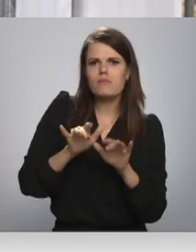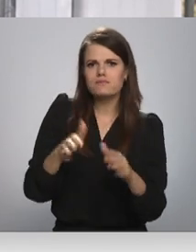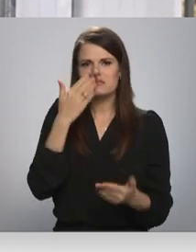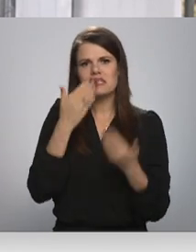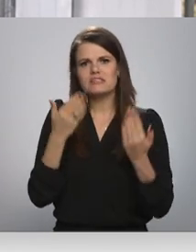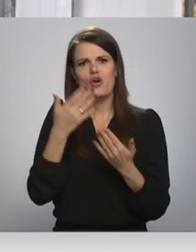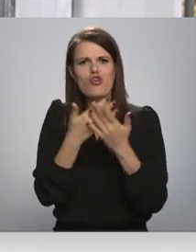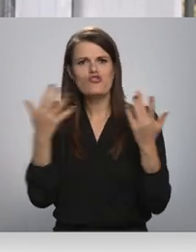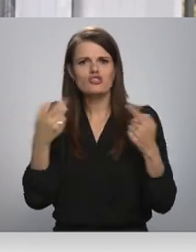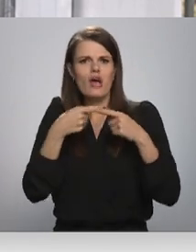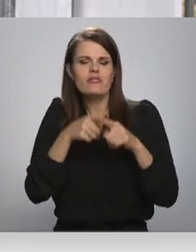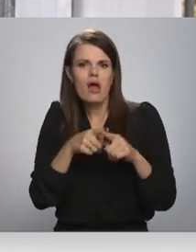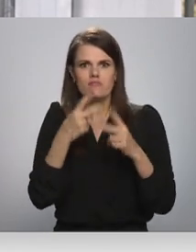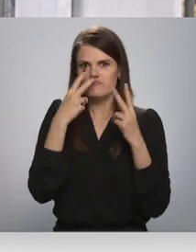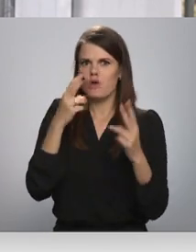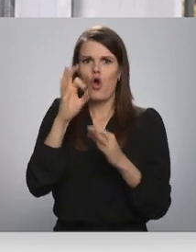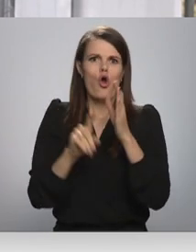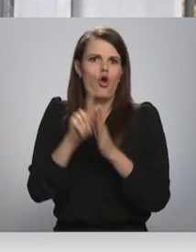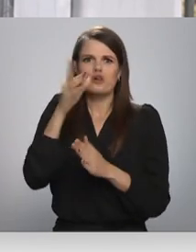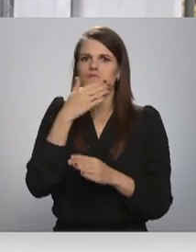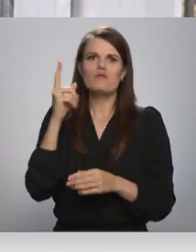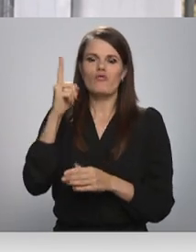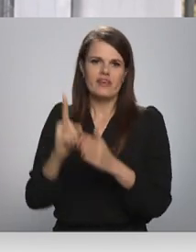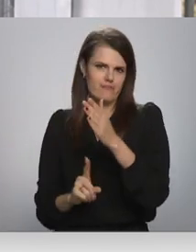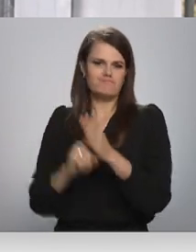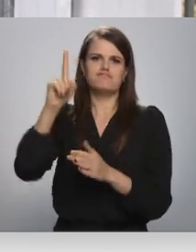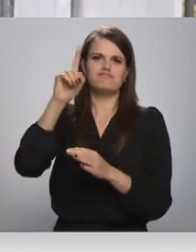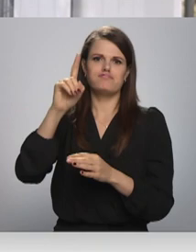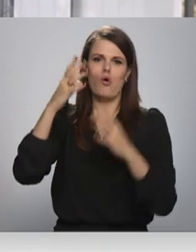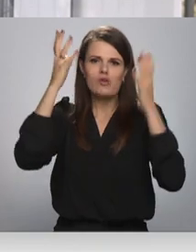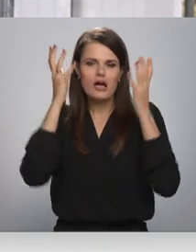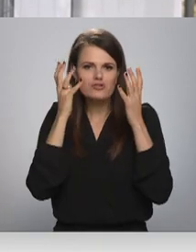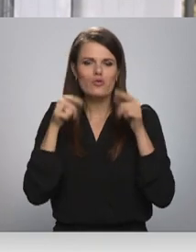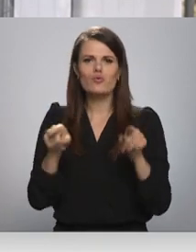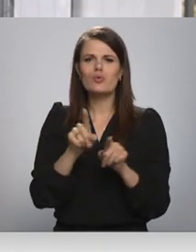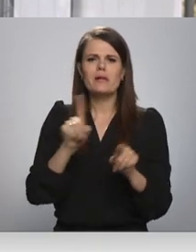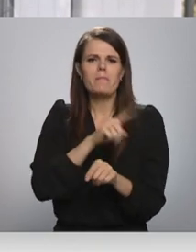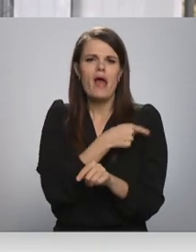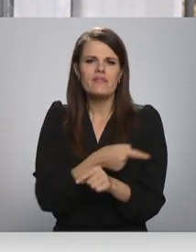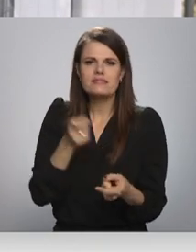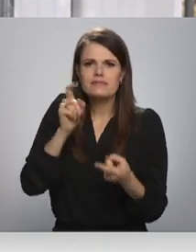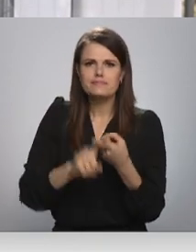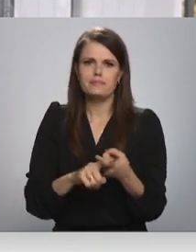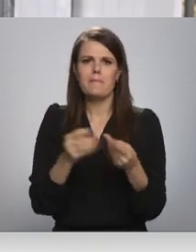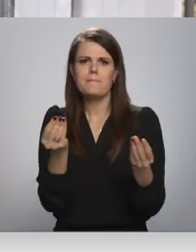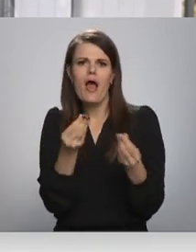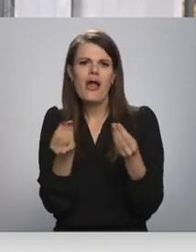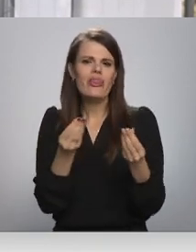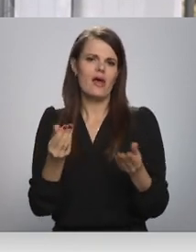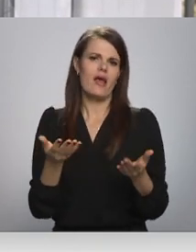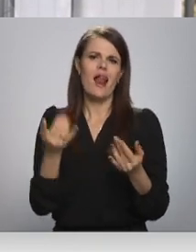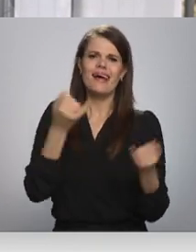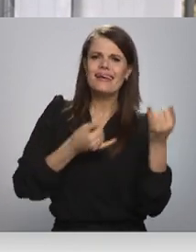tehnoloģijas, iedvesmoties, redzēt, ka kosmos nav tikai raķetes un astronauti, ka tur ir medicīna, tur ir materiāli, tur